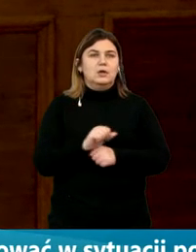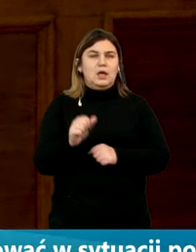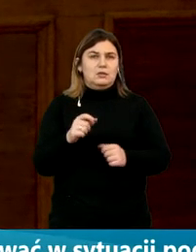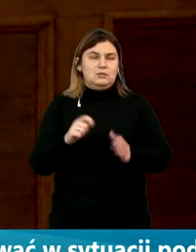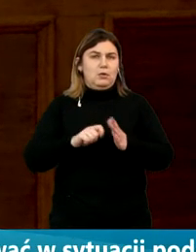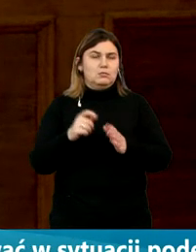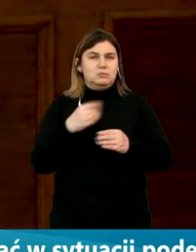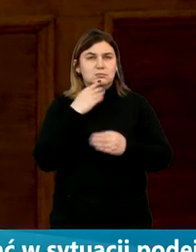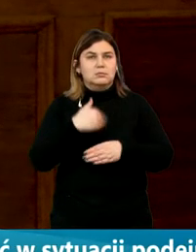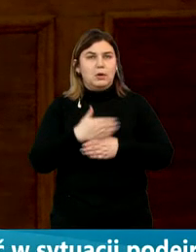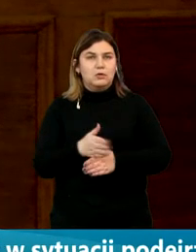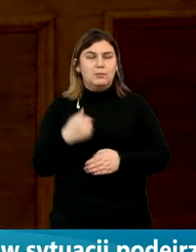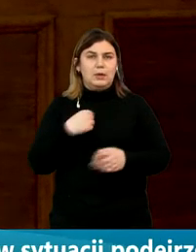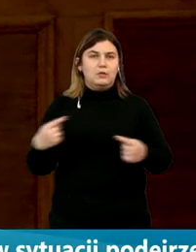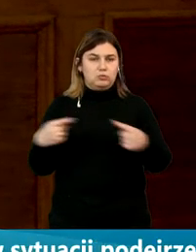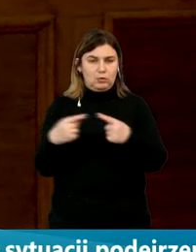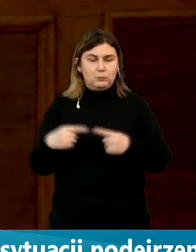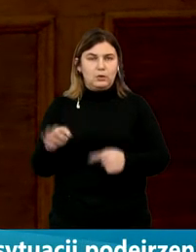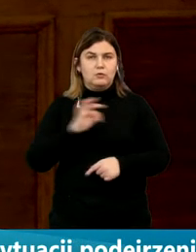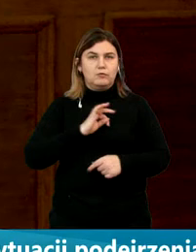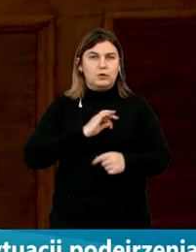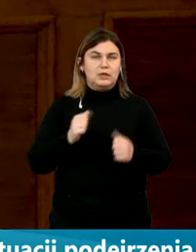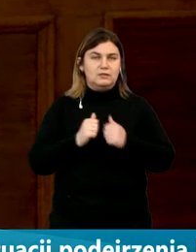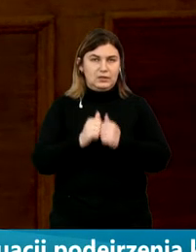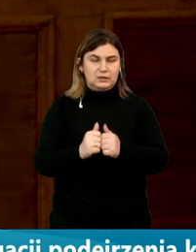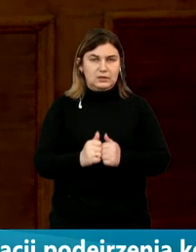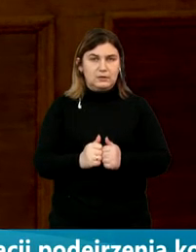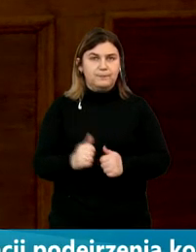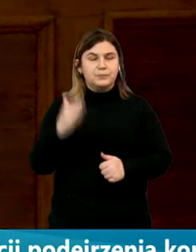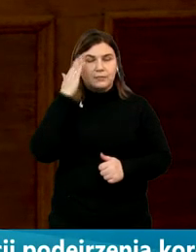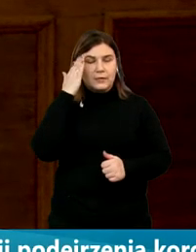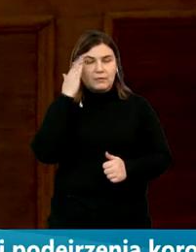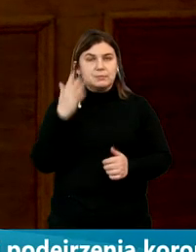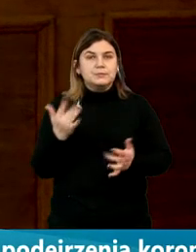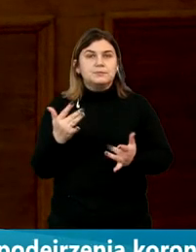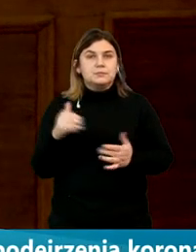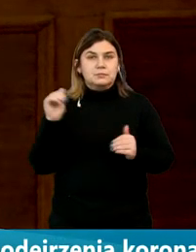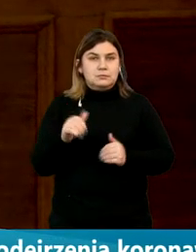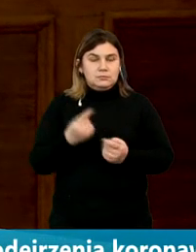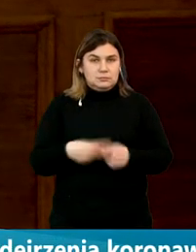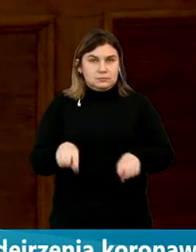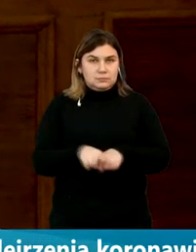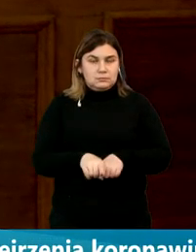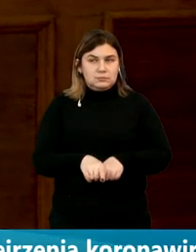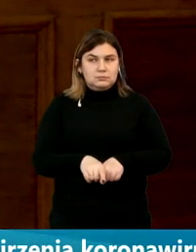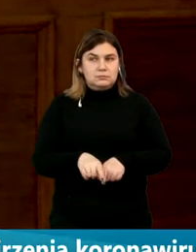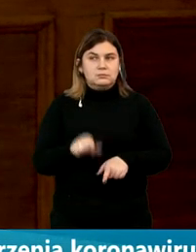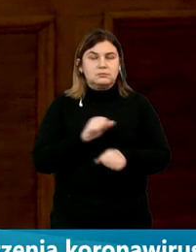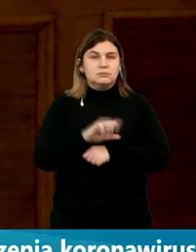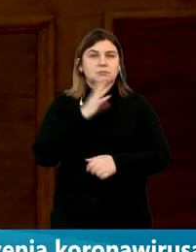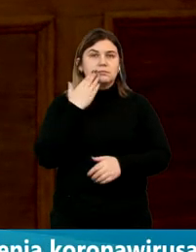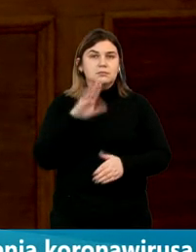podzielone i wówczas my do tej kwoty dopasowujemy swoje zadania i wiemy, ile możemy ich zrealizować. Więc są to bardzo